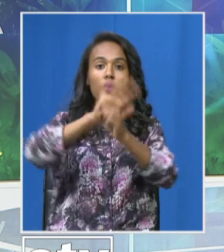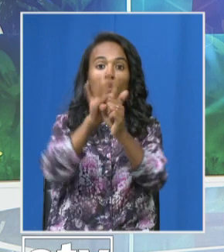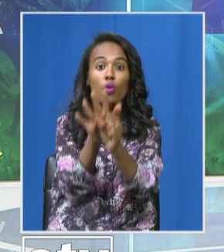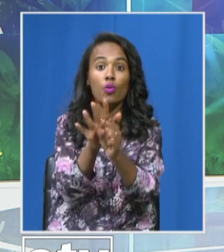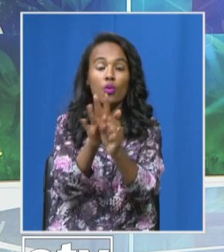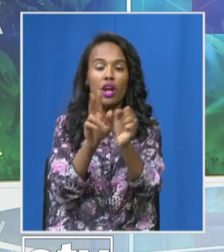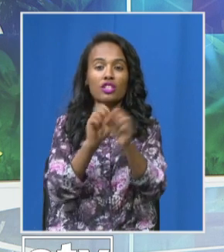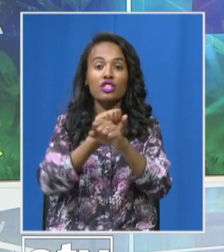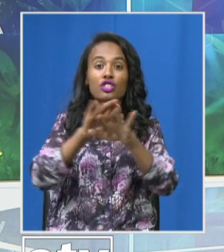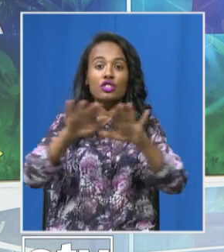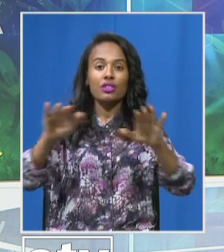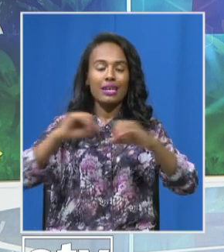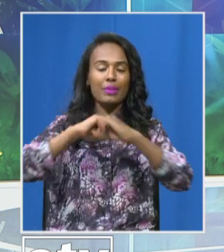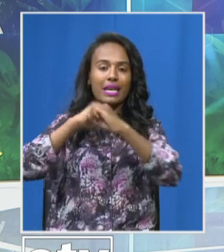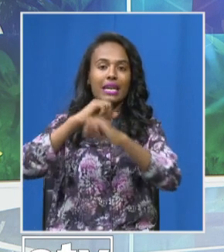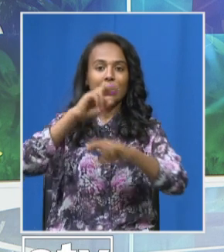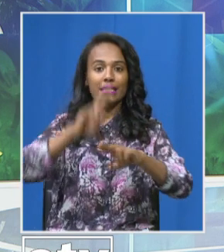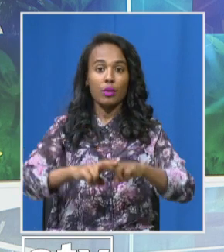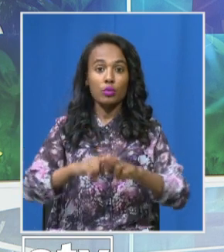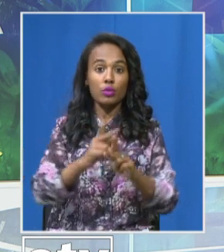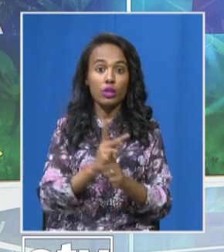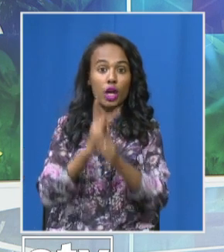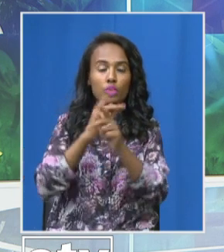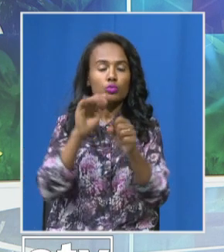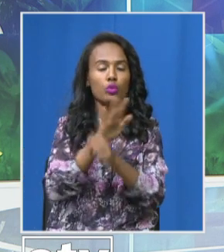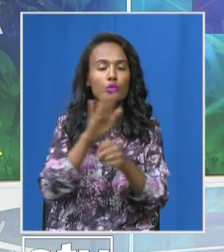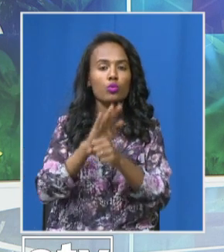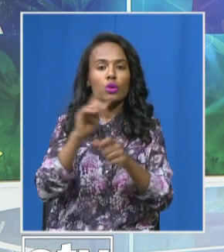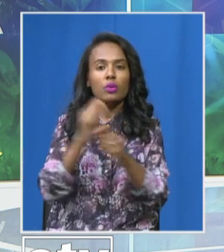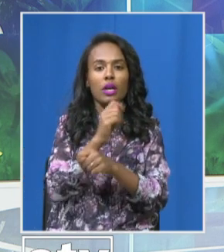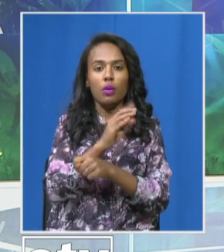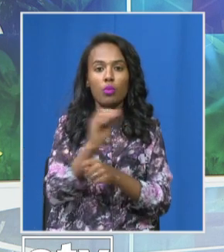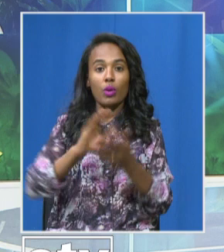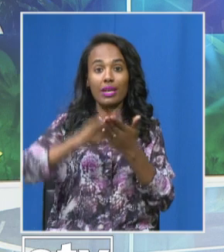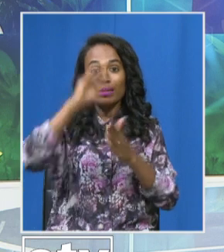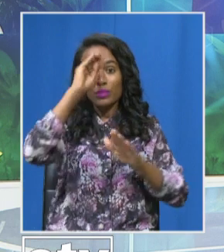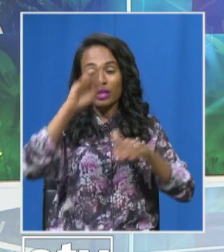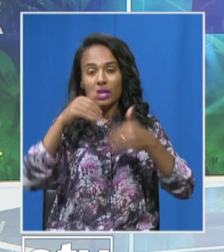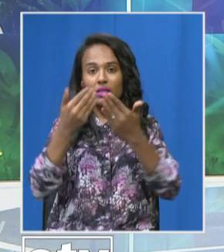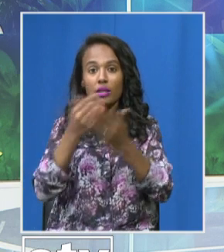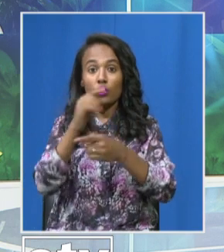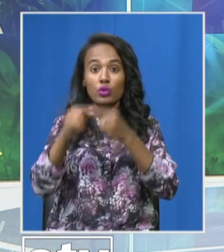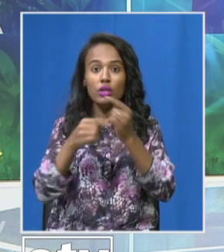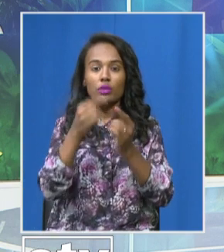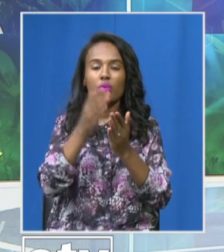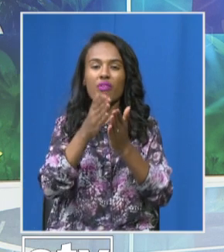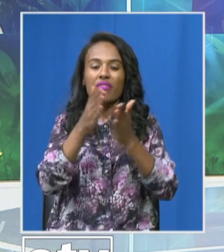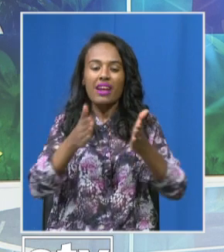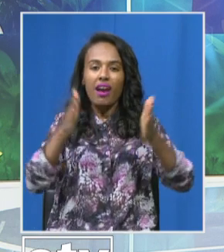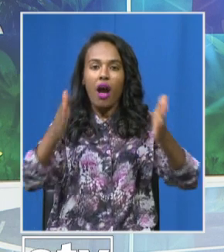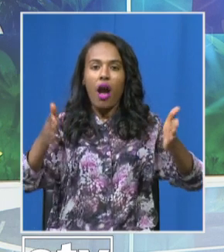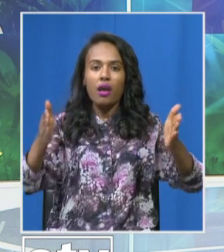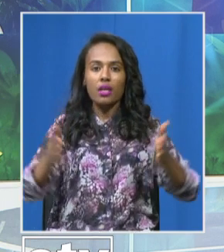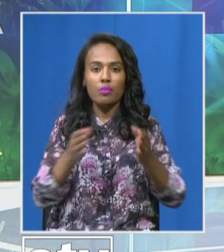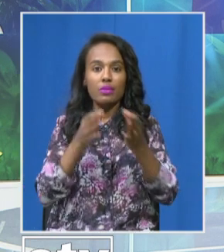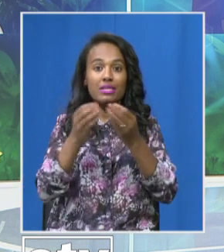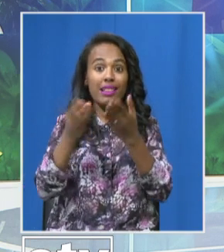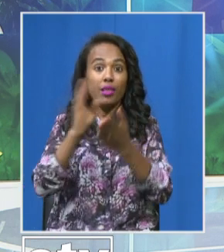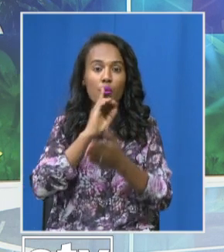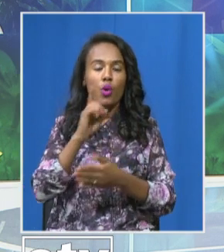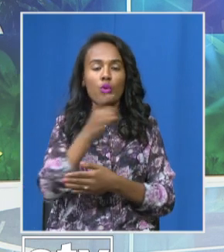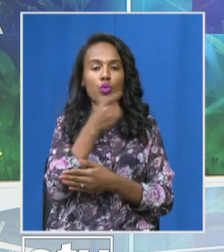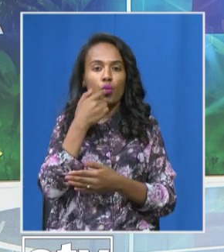ስርጭትን ለመከላከል የተቀመጡ ጥንቃቄዎች ሙሉ በሙሉ የሚተገበሩ መሆኑንና የትምህርት አሰጣጡ ሂደትም በፈረቃ የሚሰጥ መሆኑን ነው ሚኒስትሩ ዶክተር